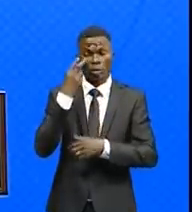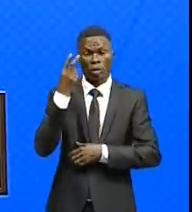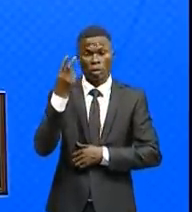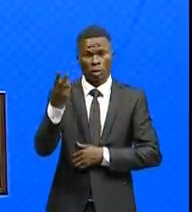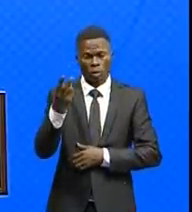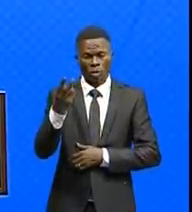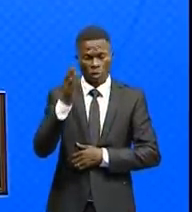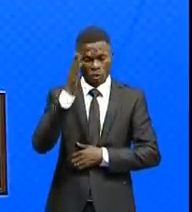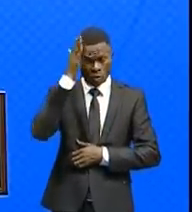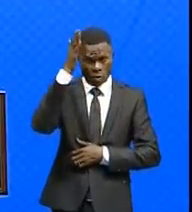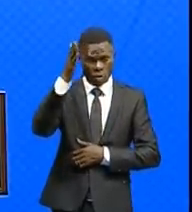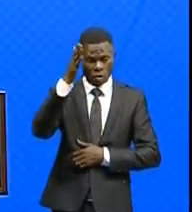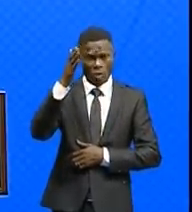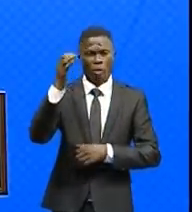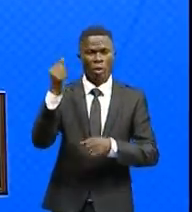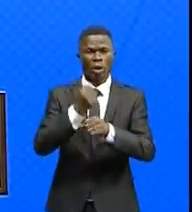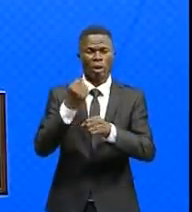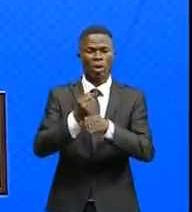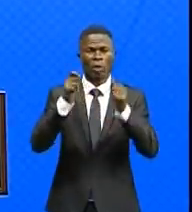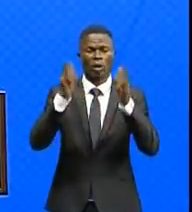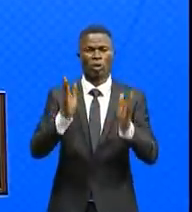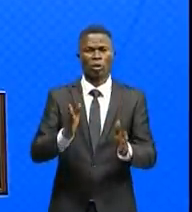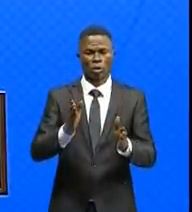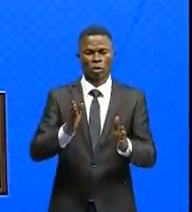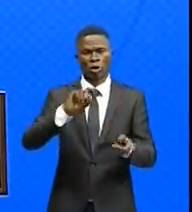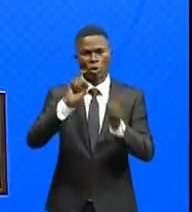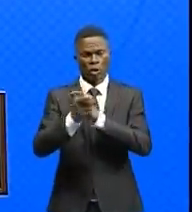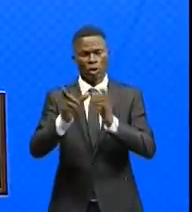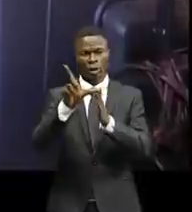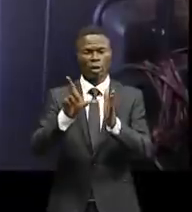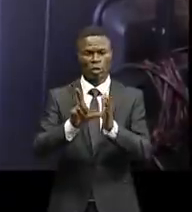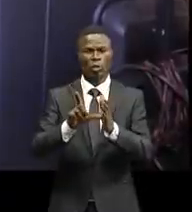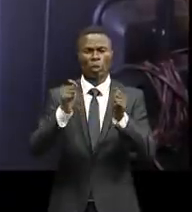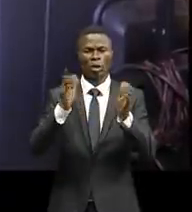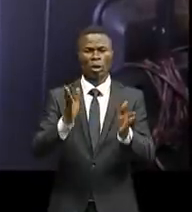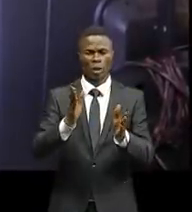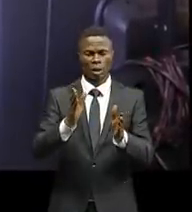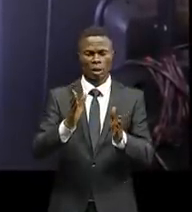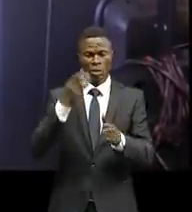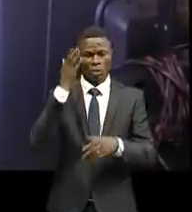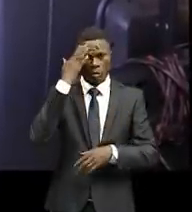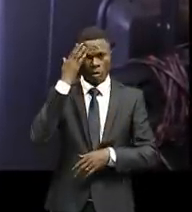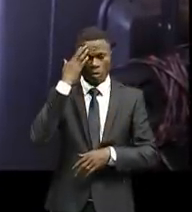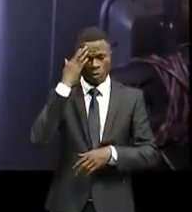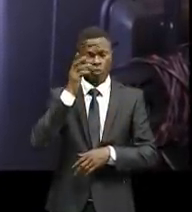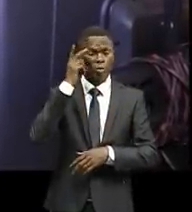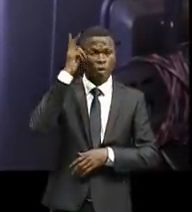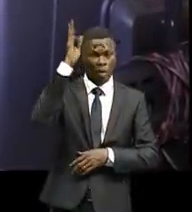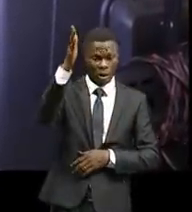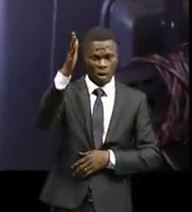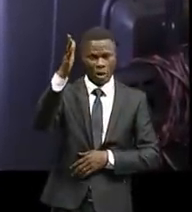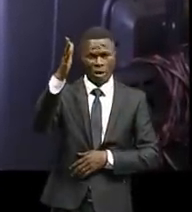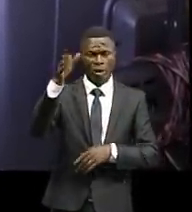regard rétrospectif sur les pratiques de la presse et de la régulation des médias, en vue de dégager les perspectives